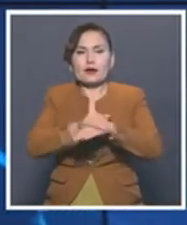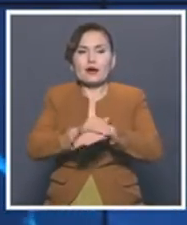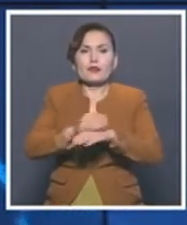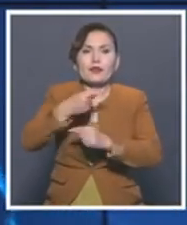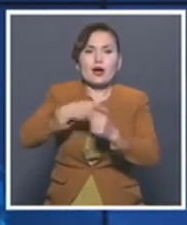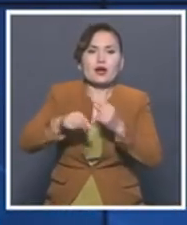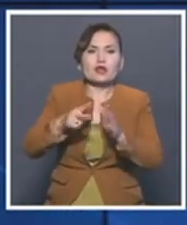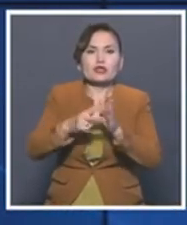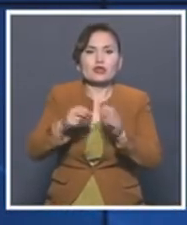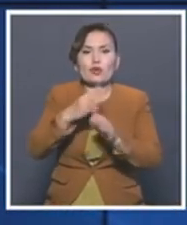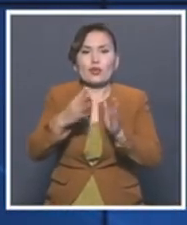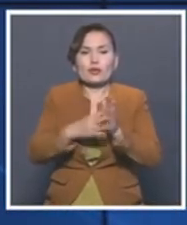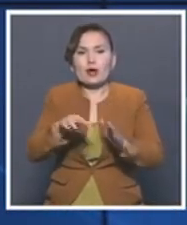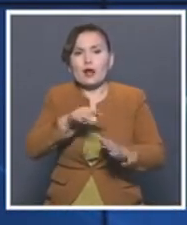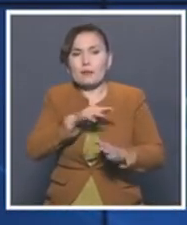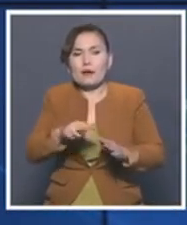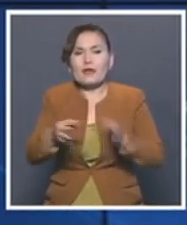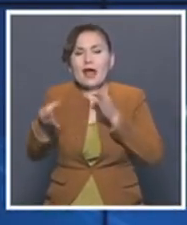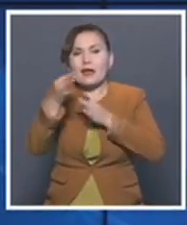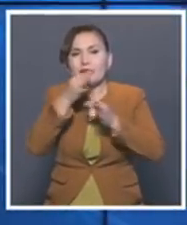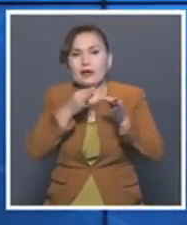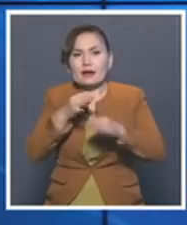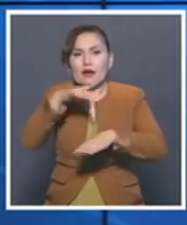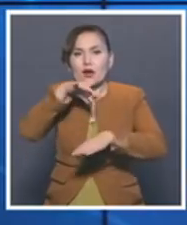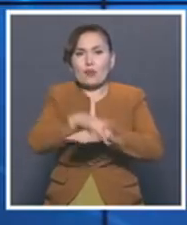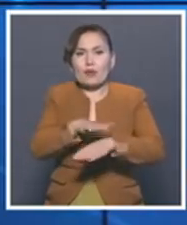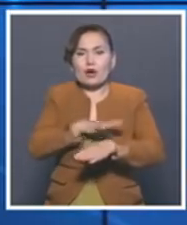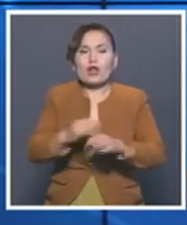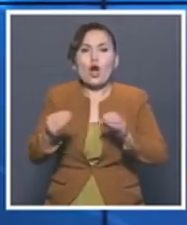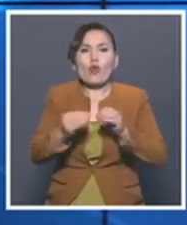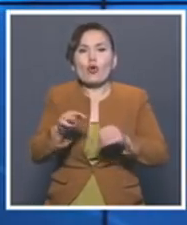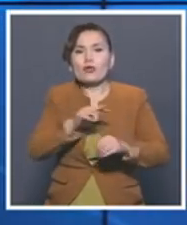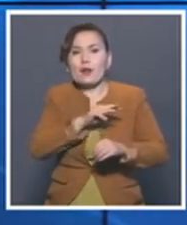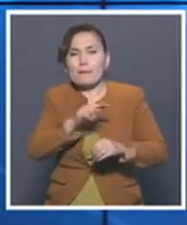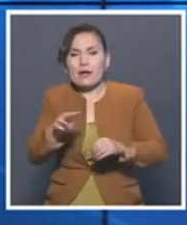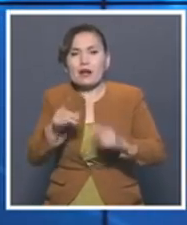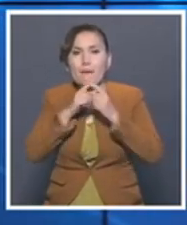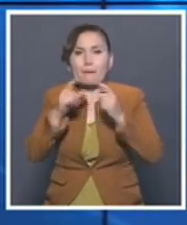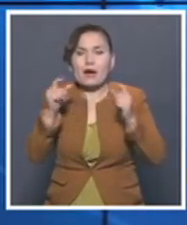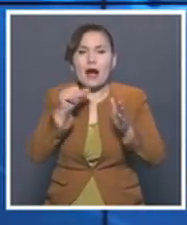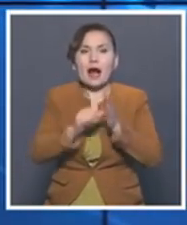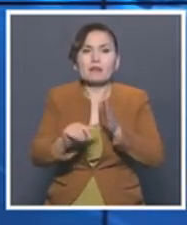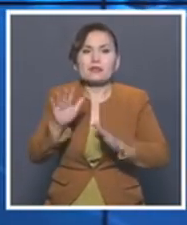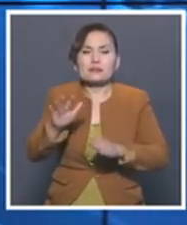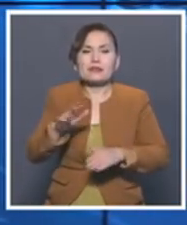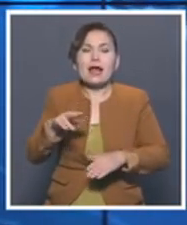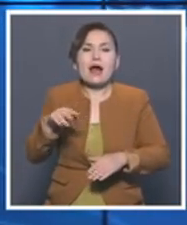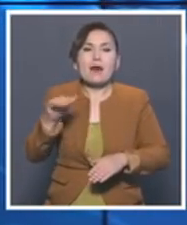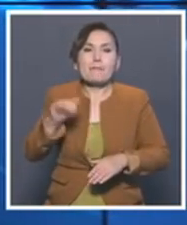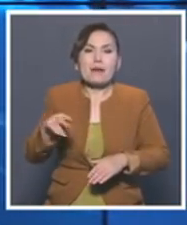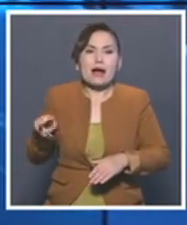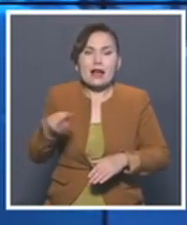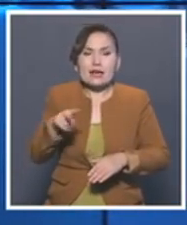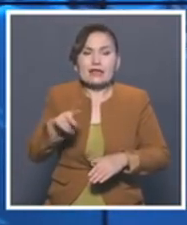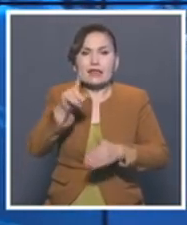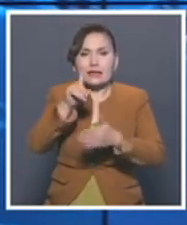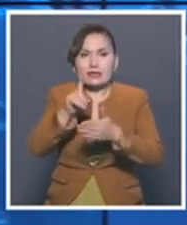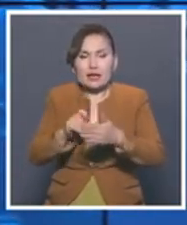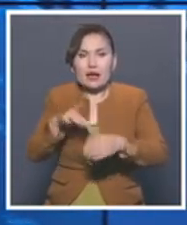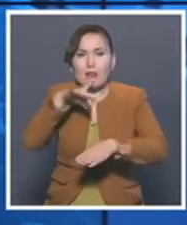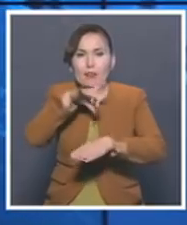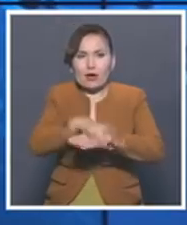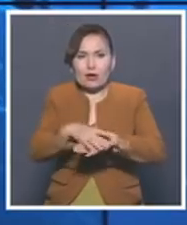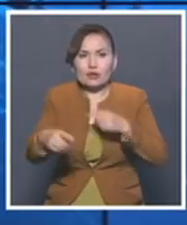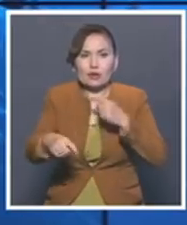819 миллион теңгенің дәрілері тәркіленді. Одан бөлек 10 миллионға жуық маска, 65 мың литр антисептик анықталды. Мұндай